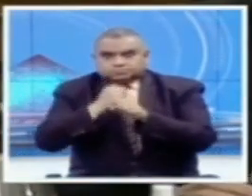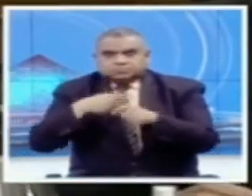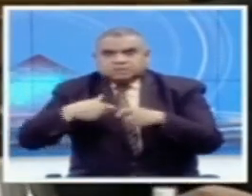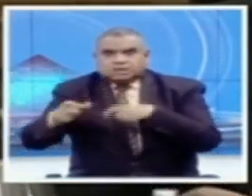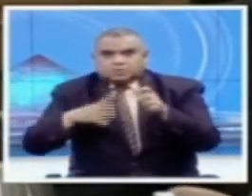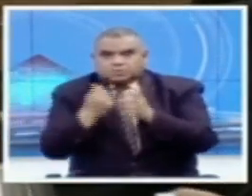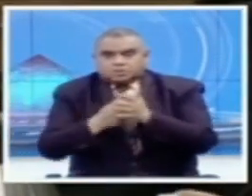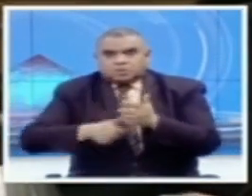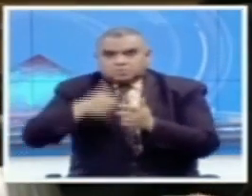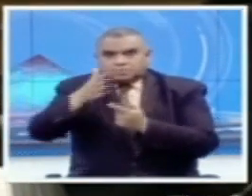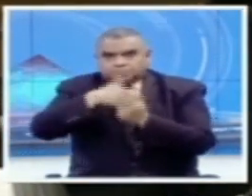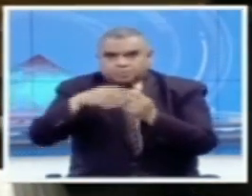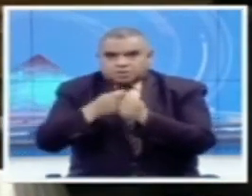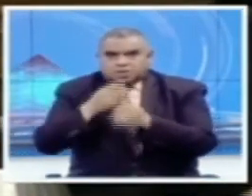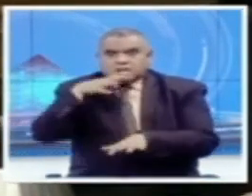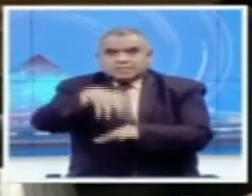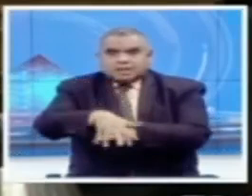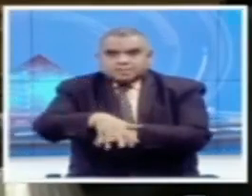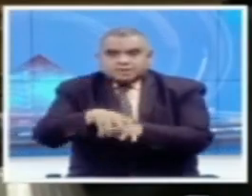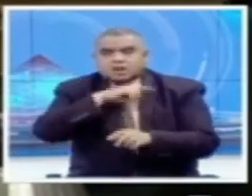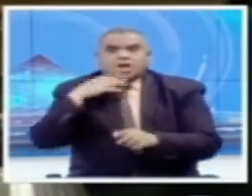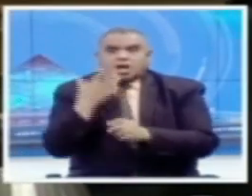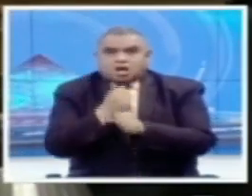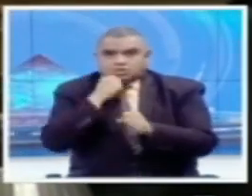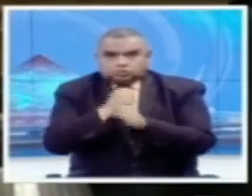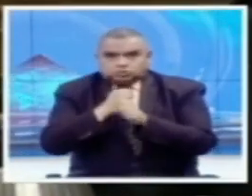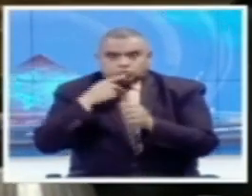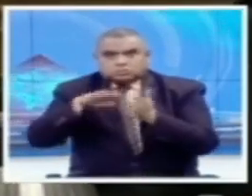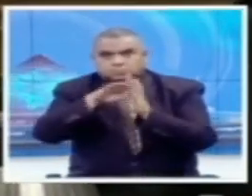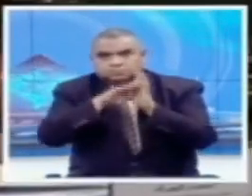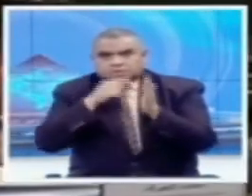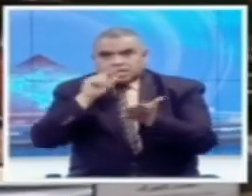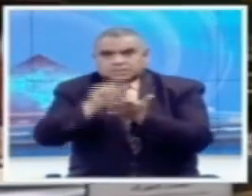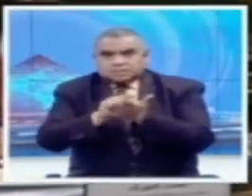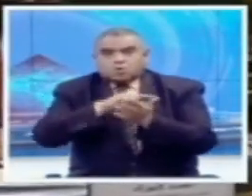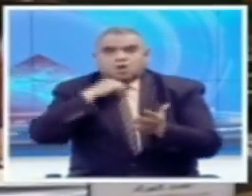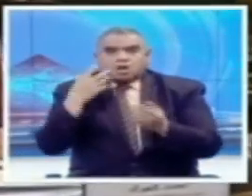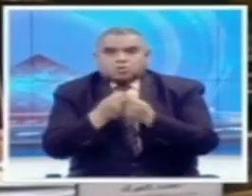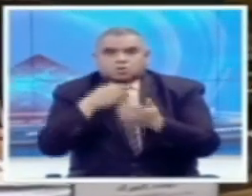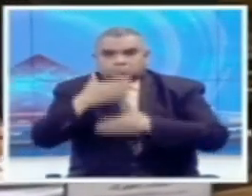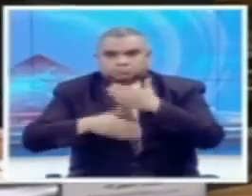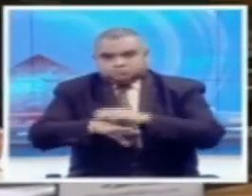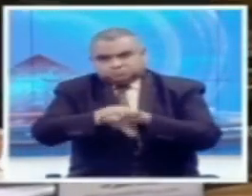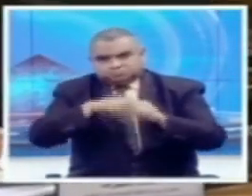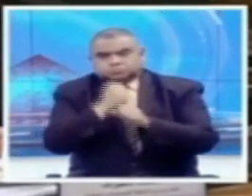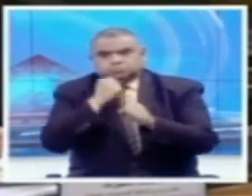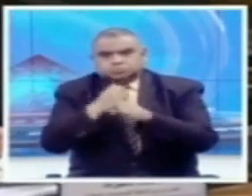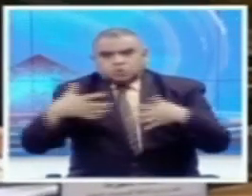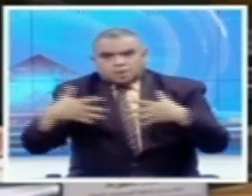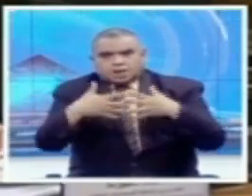استراتيجية قومية لتمكين القطاع الخاص وتحديد أنشطة وجود الدولة والقطاع الخاص وسرعة